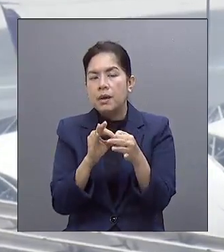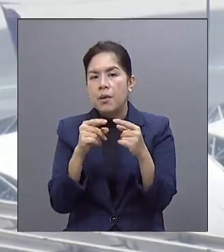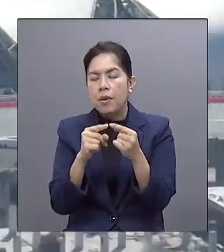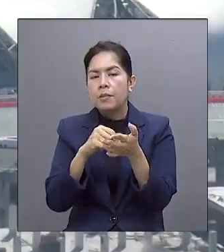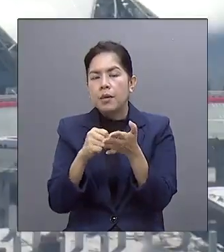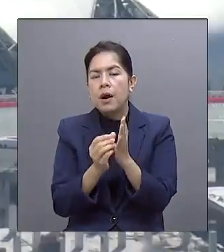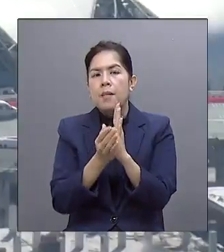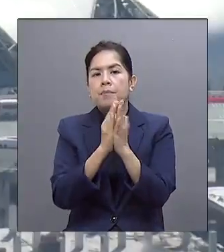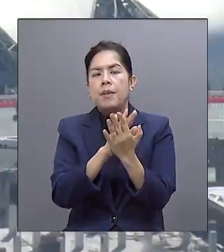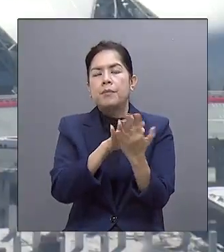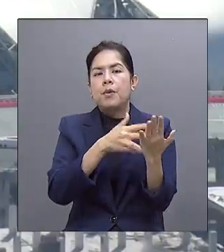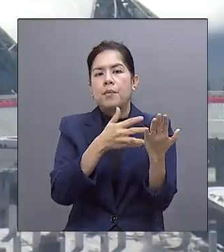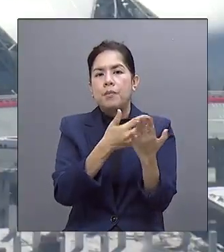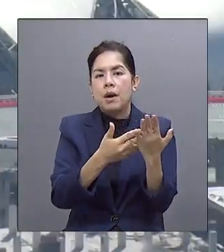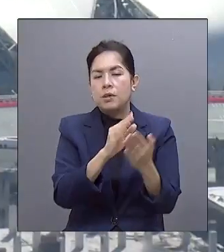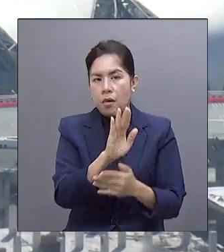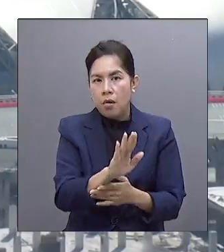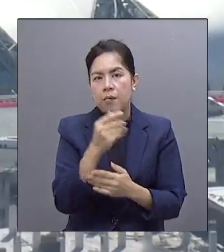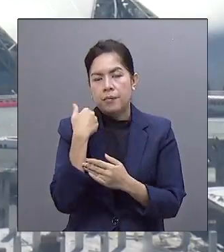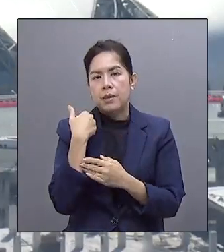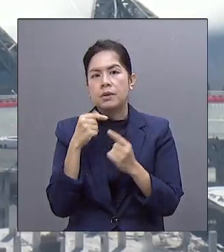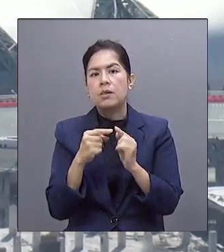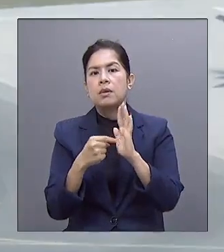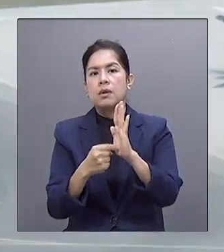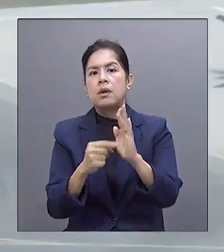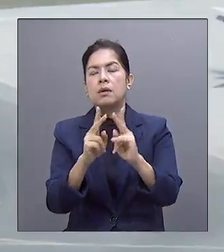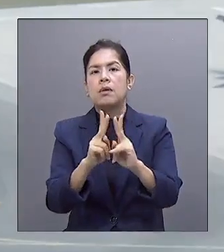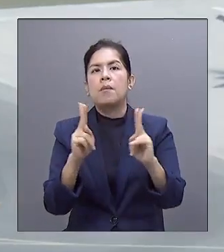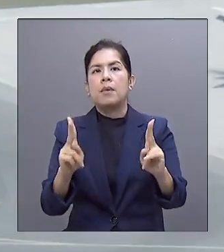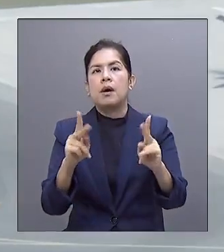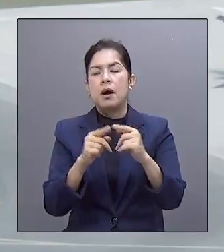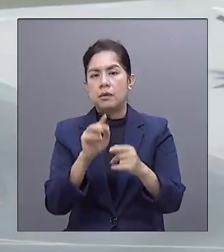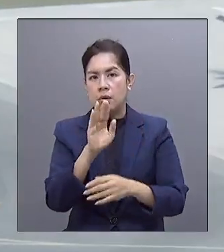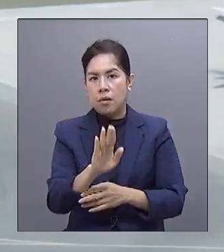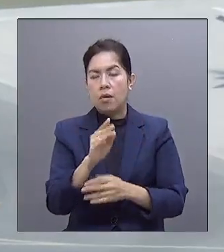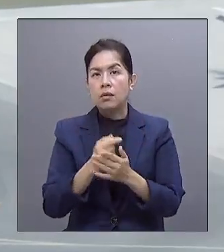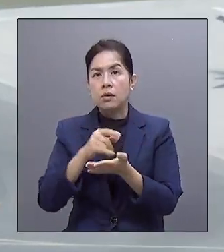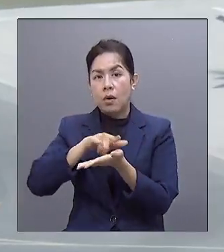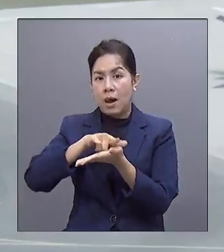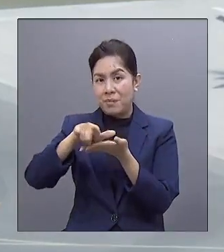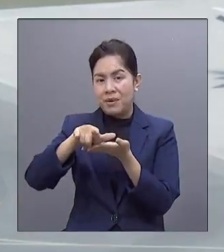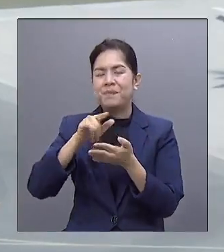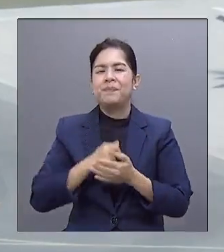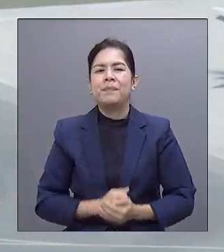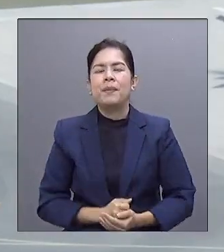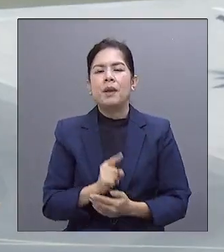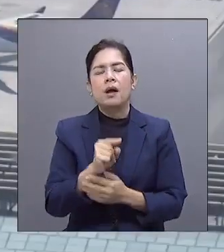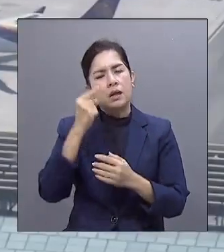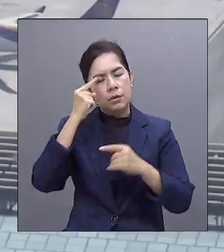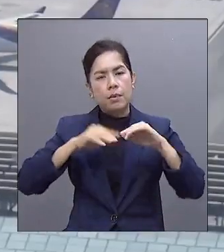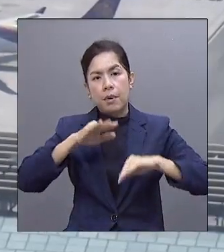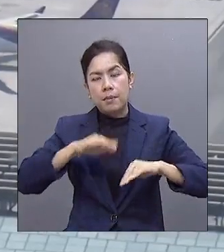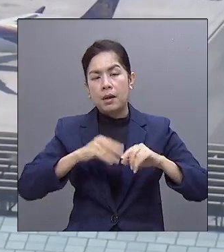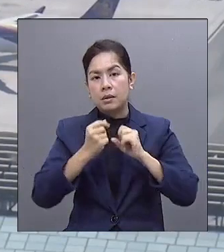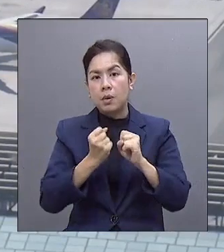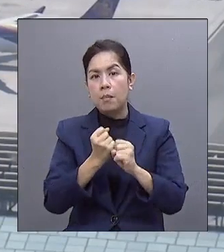ธุรกิจหลังจากนั้นจะเสนอต่อสำนักงานคณะกรรมการคณะกรรมการการบินพลเรือนนะคะเบื้องต้นก็คาดว่าสิ้นปีนี้ค่ะ